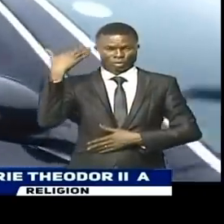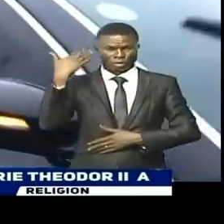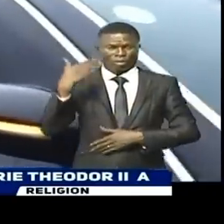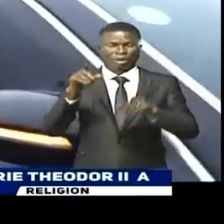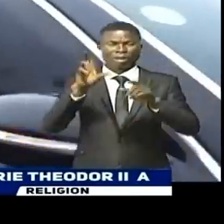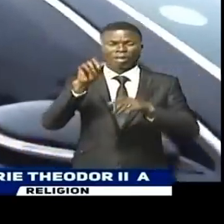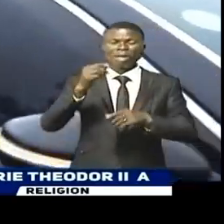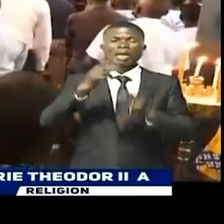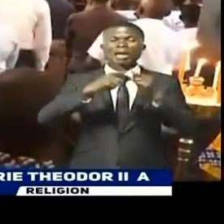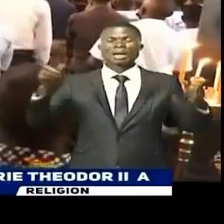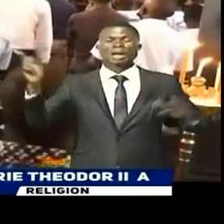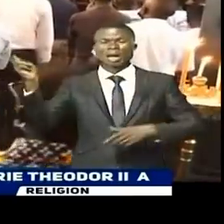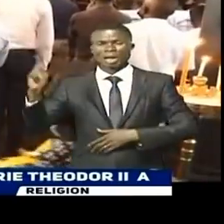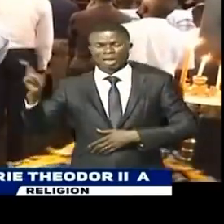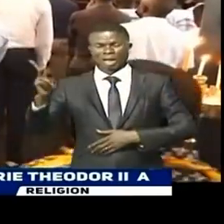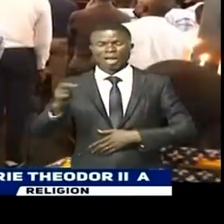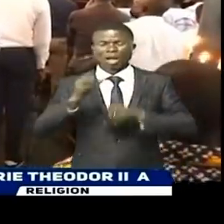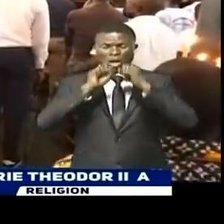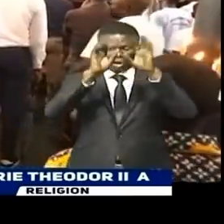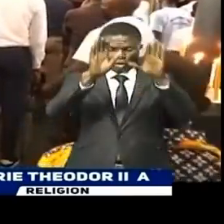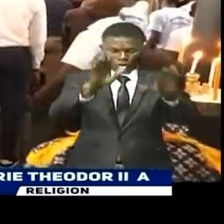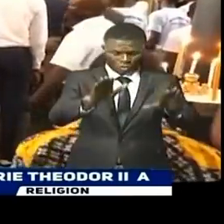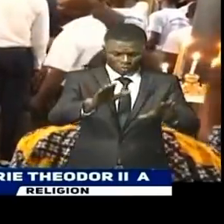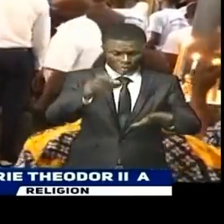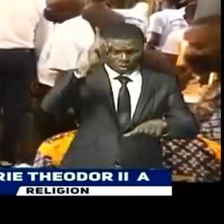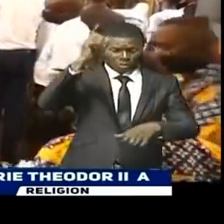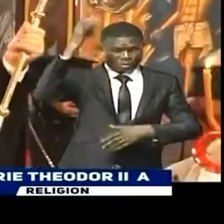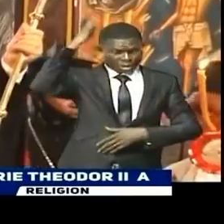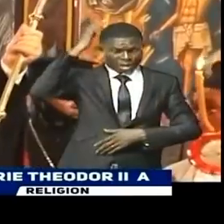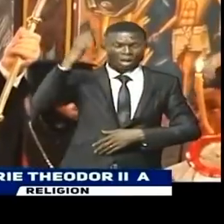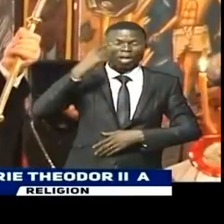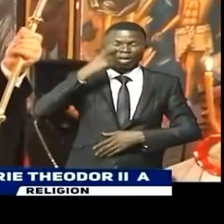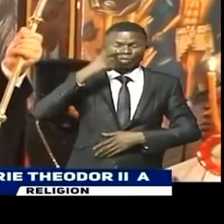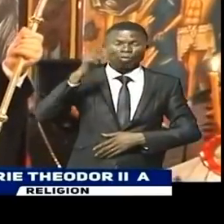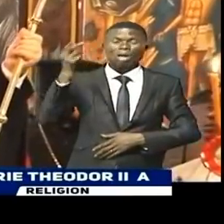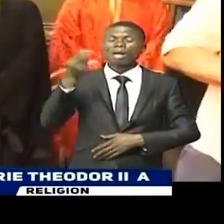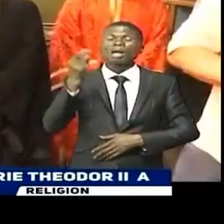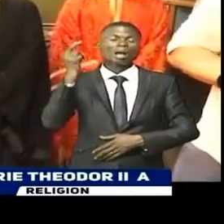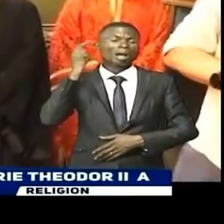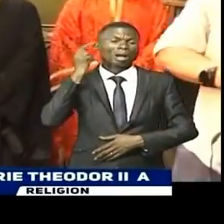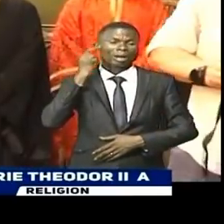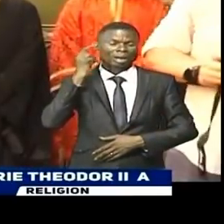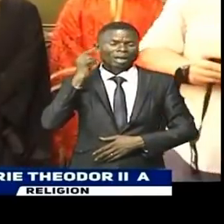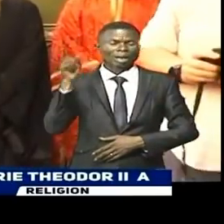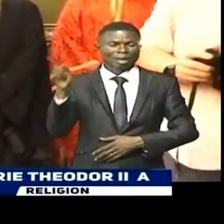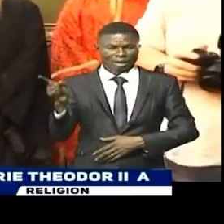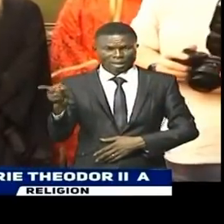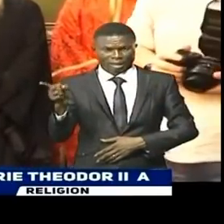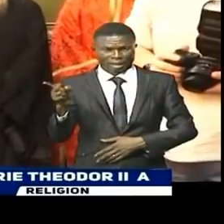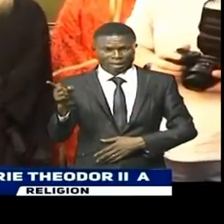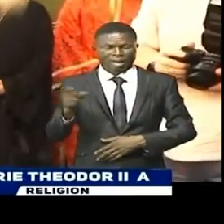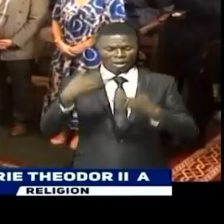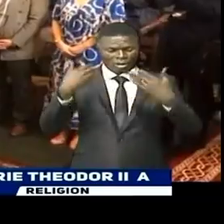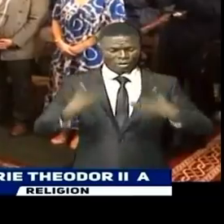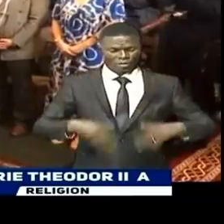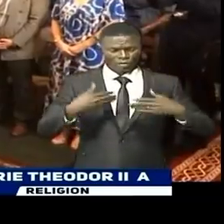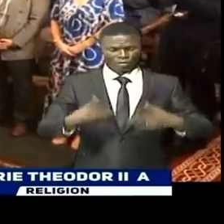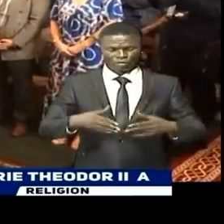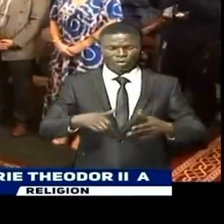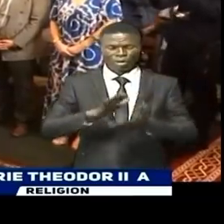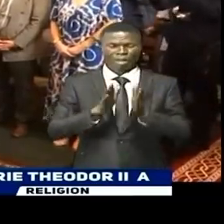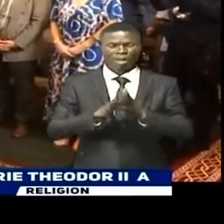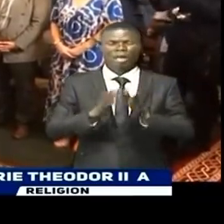du grand kasaï qui sera ordonné premier évêque noir de qu'amanda est longue et sa béatitude célébrer rade divine liturgie